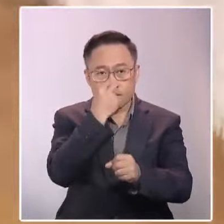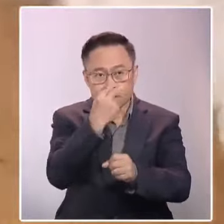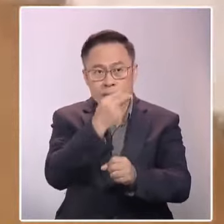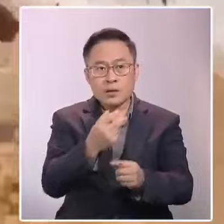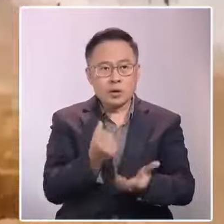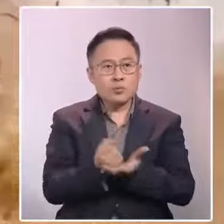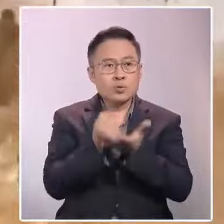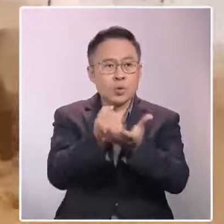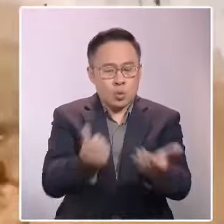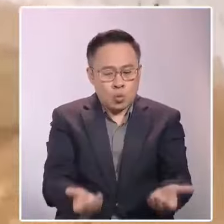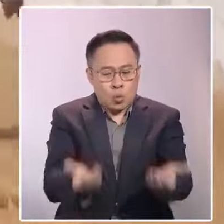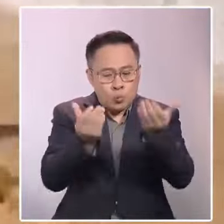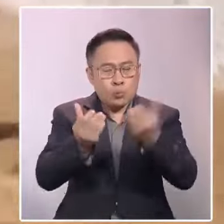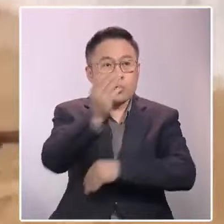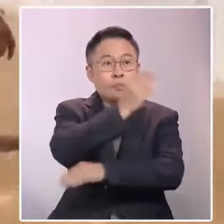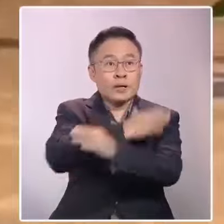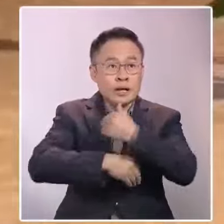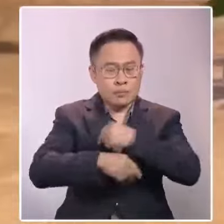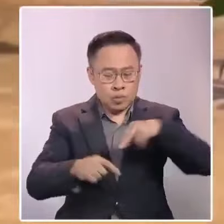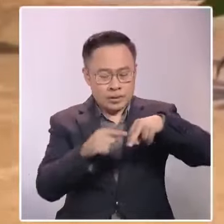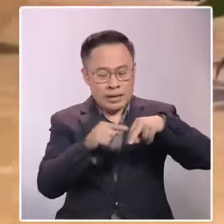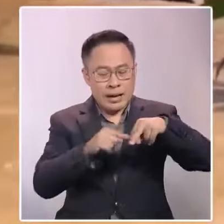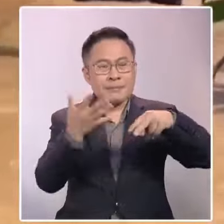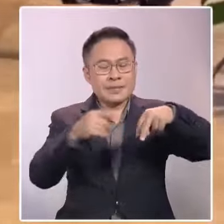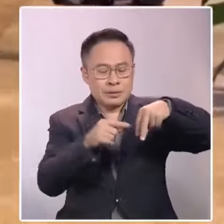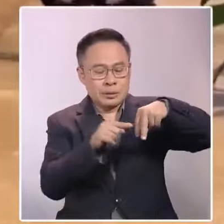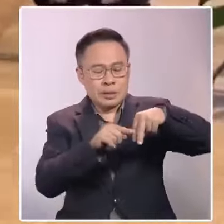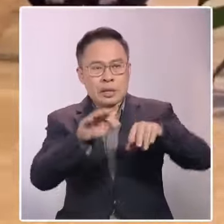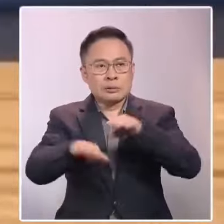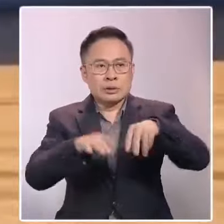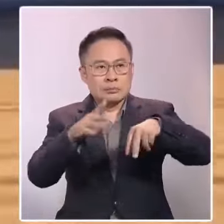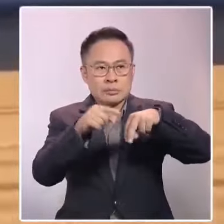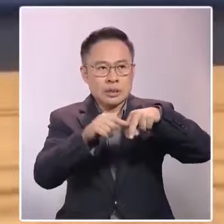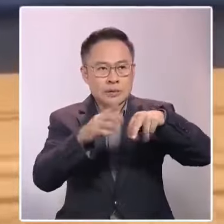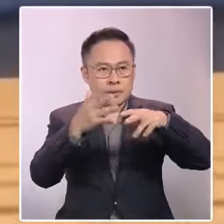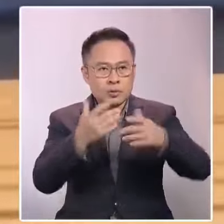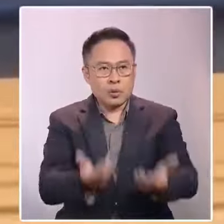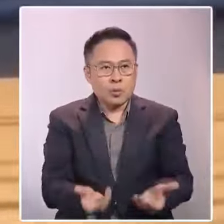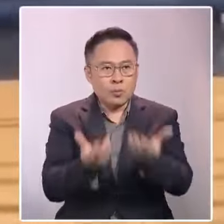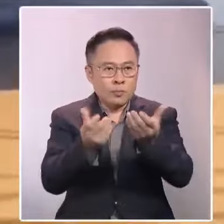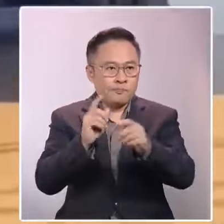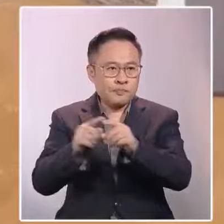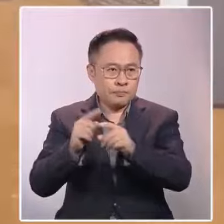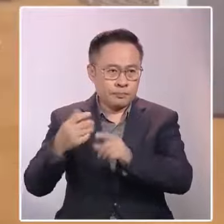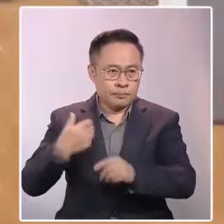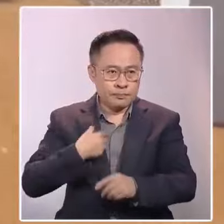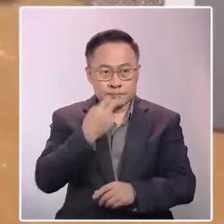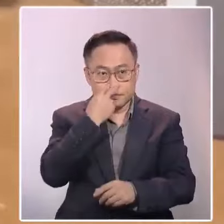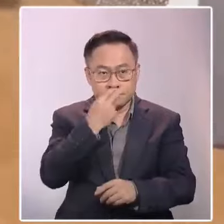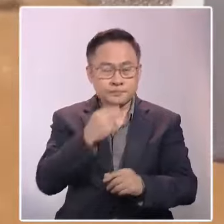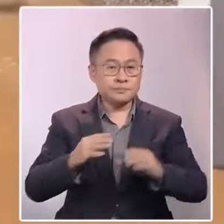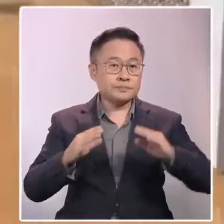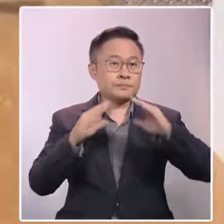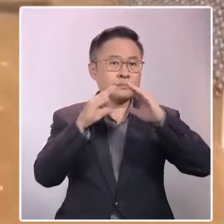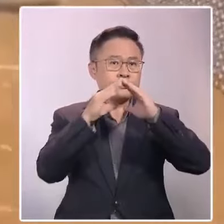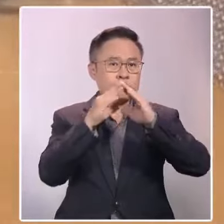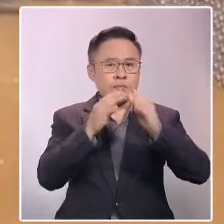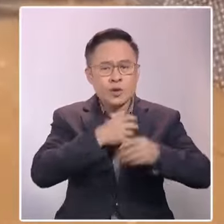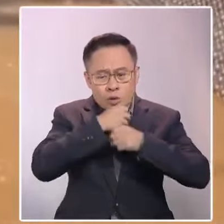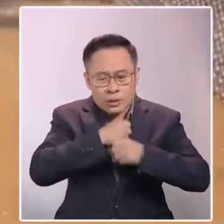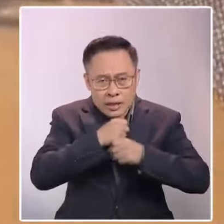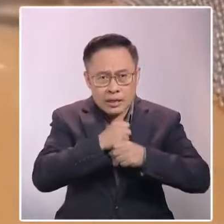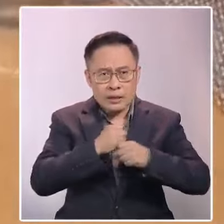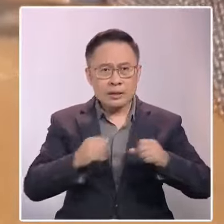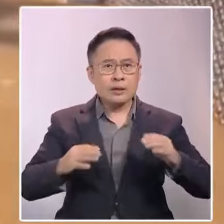การออกมาฝ่ากระแสน้ำค่อนข้างเชี่ยวกรากเลยนะคะภายในตัวบ้านบางบ้านก็มีเด็กเล็กบางบ้านมีผู้สูงอายุติ